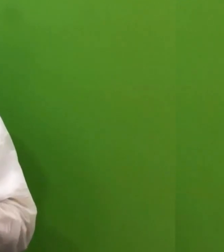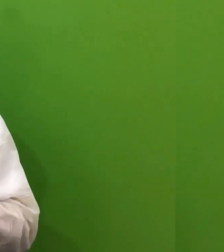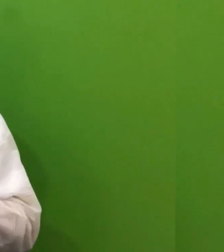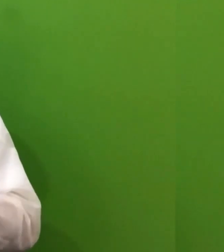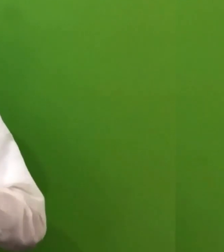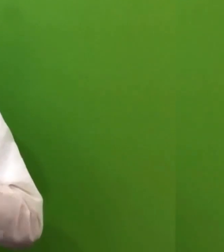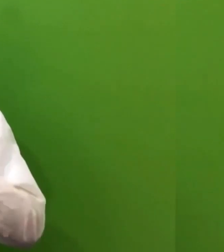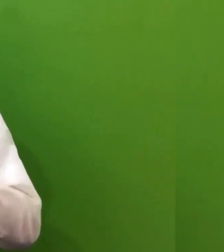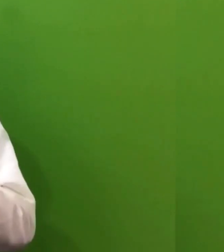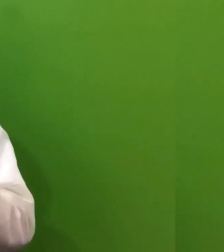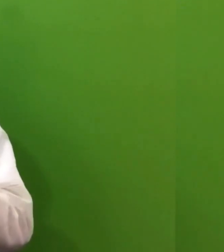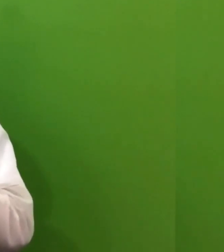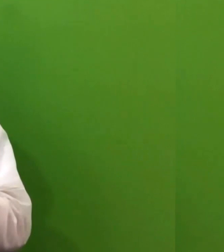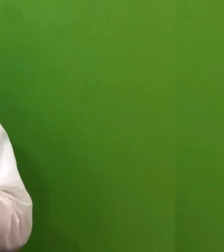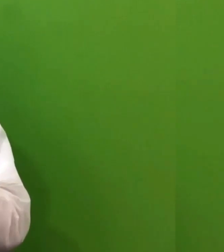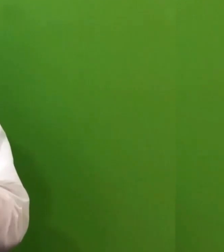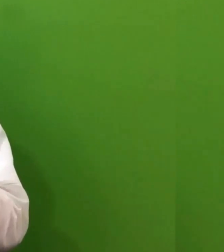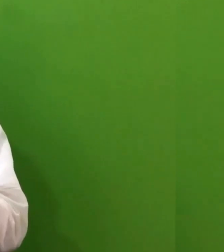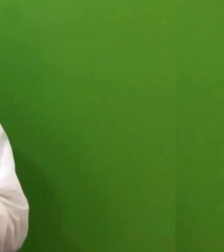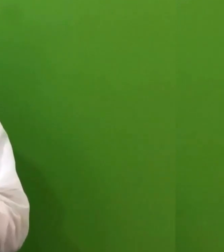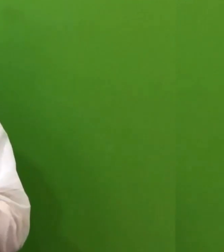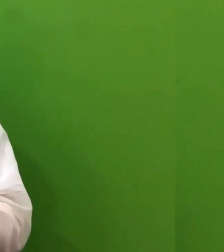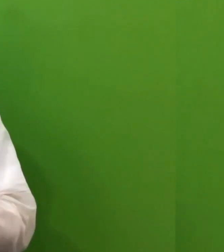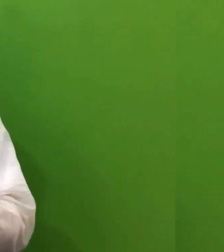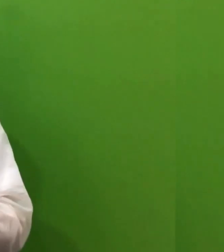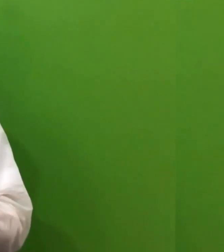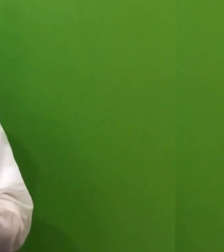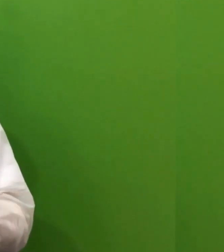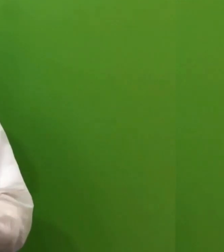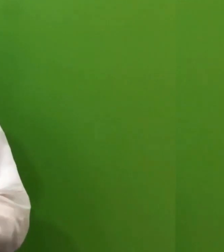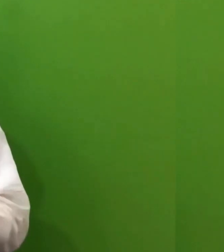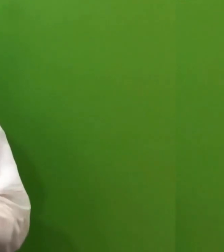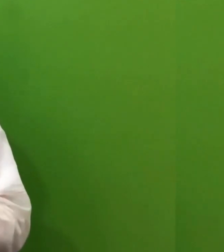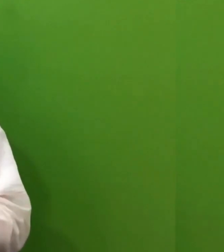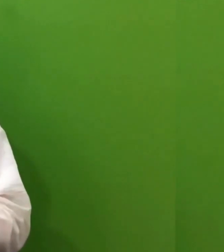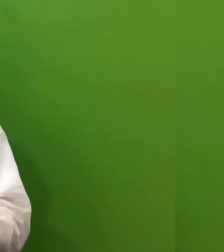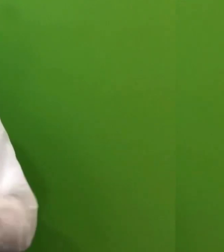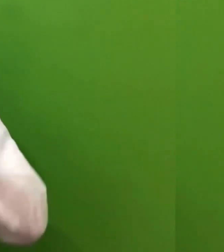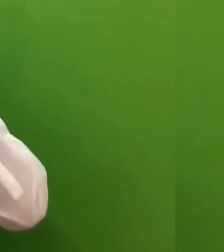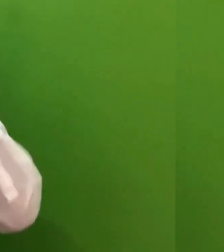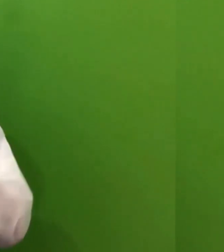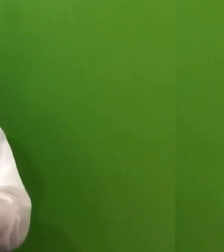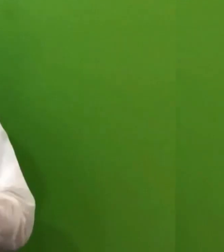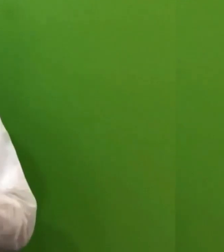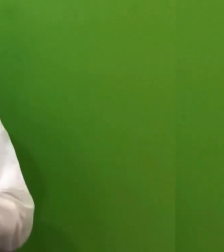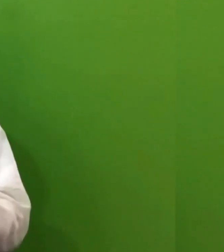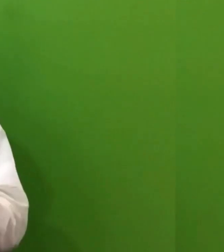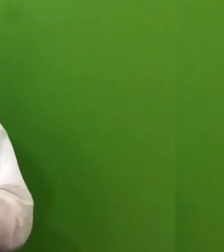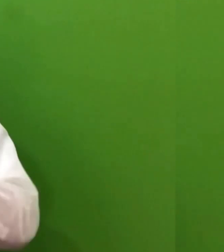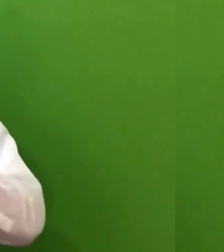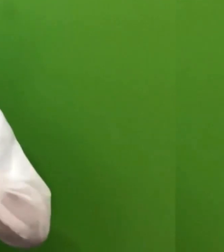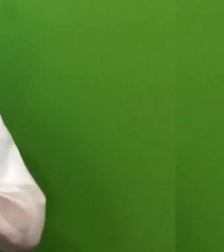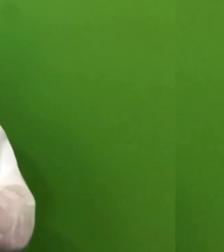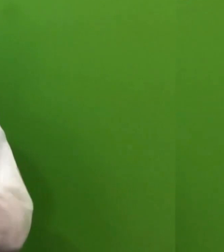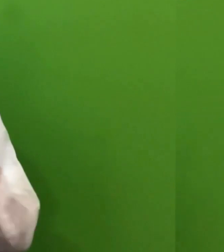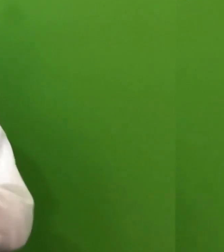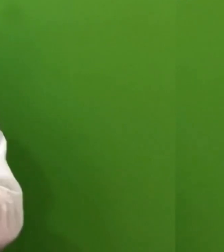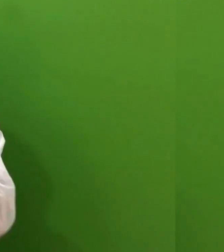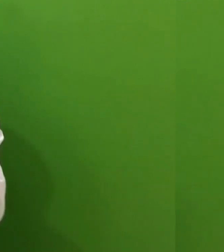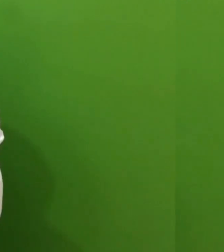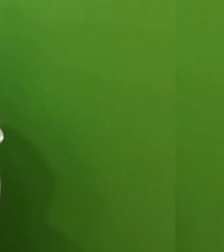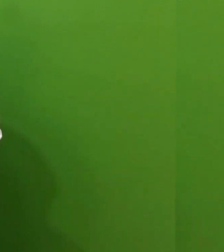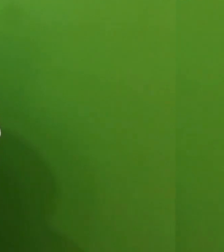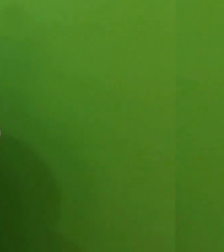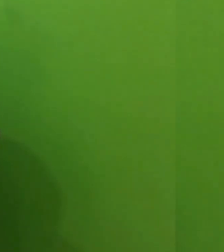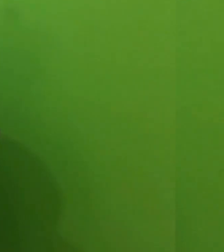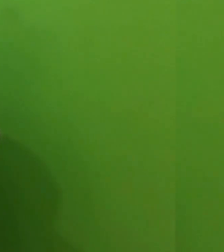잊지 않고 각인 뿌리 체질화 되게 하여 주시옵소서. 모든 문제 해결자이신